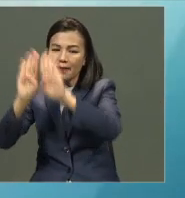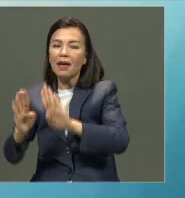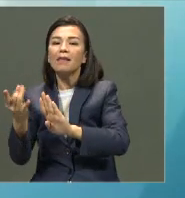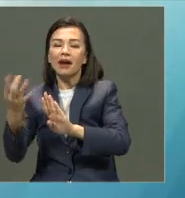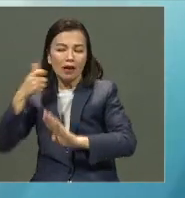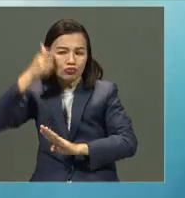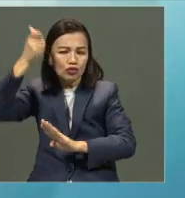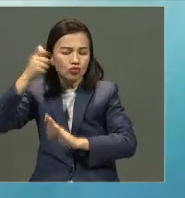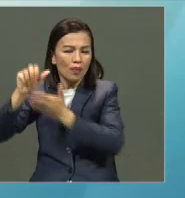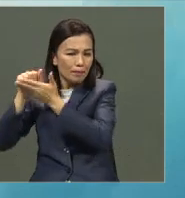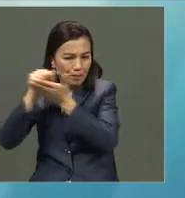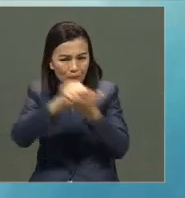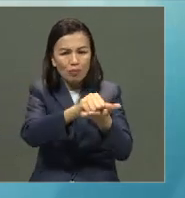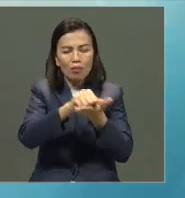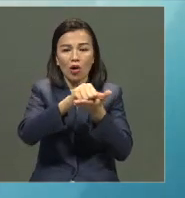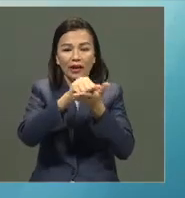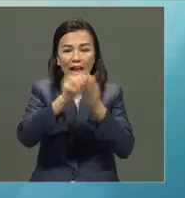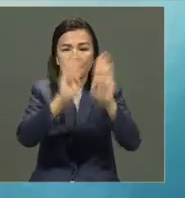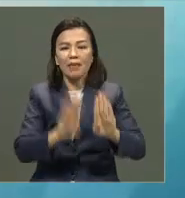ซึ่งแน่นอนเข้าโรงพยาบาลต้องมีคนติดเชื้ออยู่แล้วนะครับหมายถึงชั้นโรคอื่นๆด้วยนะฮะก็ว่าแต่ว่าเรื่องอย่างนี้จะอาจจะมีด้วยแต่ว่าเขาอาจจะไม่มีอาการแล้วก็ไปตรวจที่นั่นซึ่งก็มีความเสี่ยงก็ไม่ใช่ว่าจะต้องไปเป็นร้านตัดผมซะทีเดียวหรือร้านอาหารที่กลายเป็นกรณีแต่คนที่ไปร้านตัดผมคนที่ไปร้านอาหารอันนี้ก็เราก็ไปสืบสวนต่อนะครับว่าอ่อนไปเนี่ยประทานโทษครับตอนไปเนี่ยเขามีอาการอะไรอย่างไรนะครับหรือว่าว่าการให้การบริการของร้านดัดผมเป็นอย่างไรบ้างวันที่18